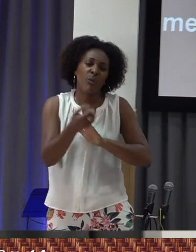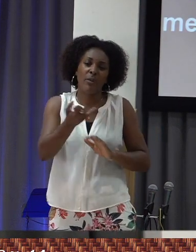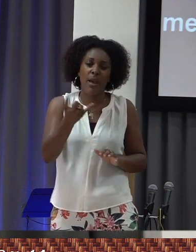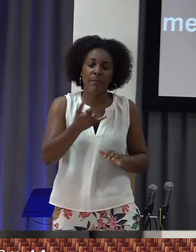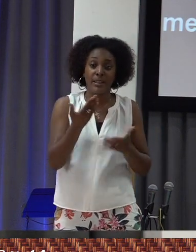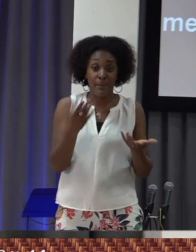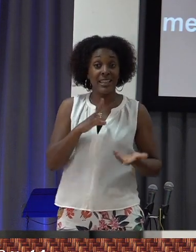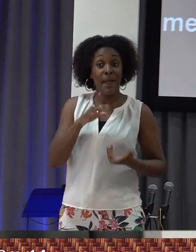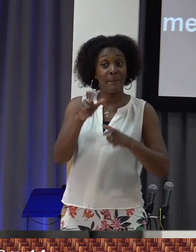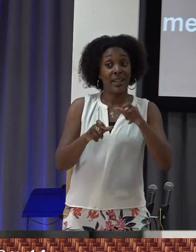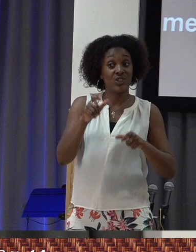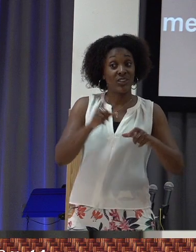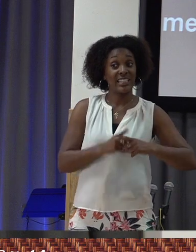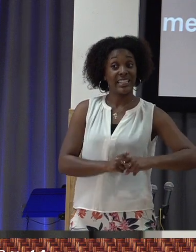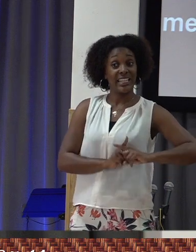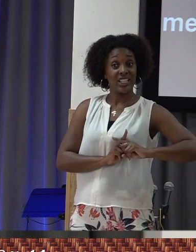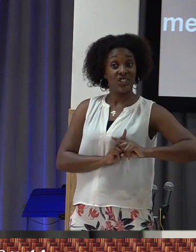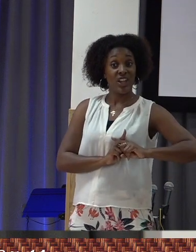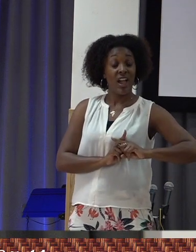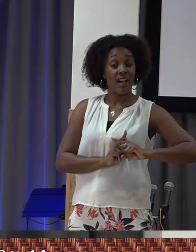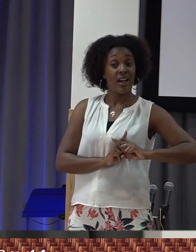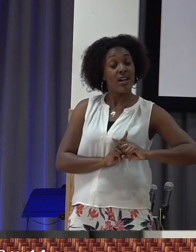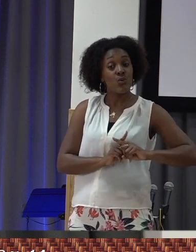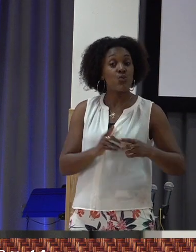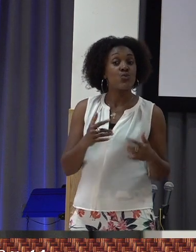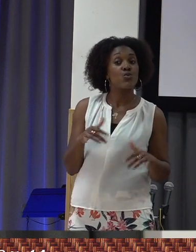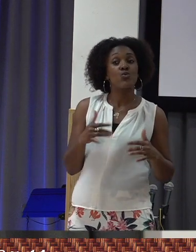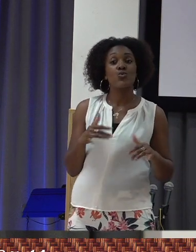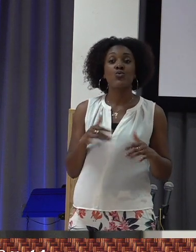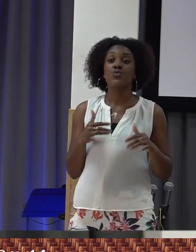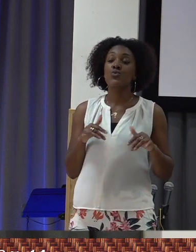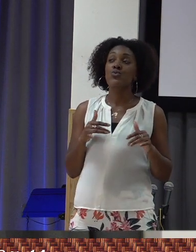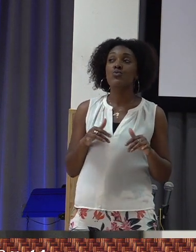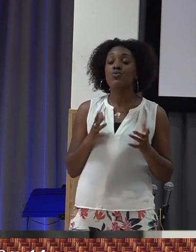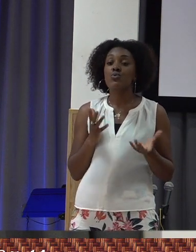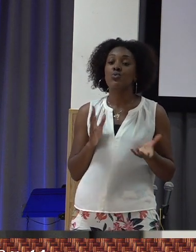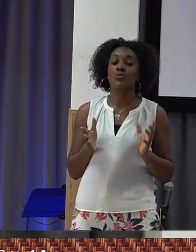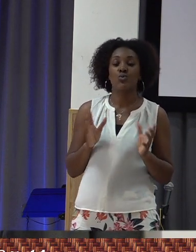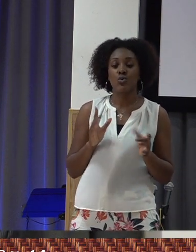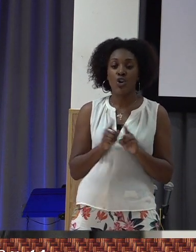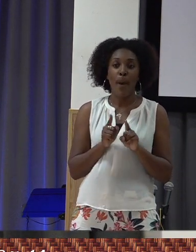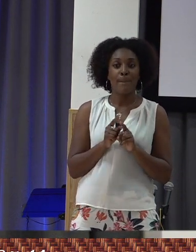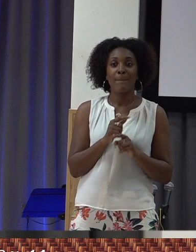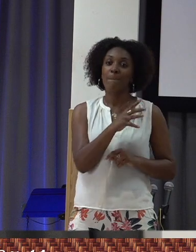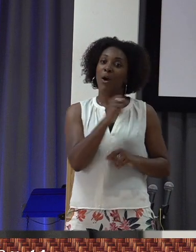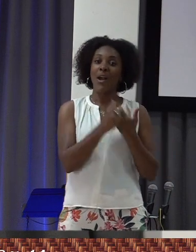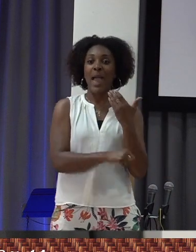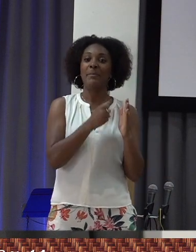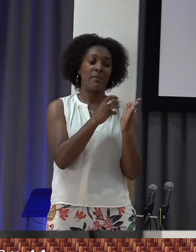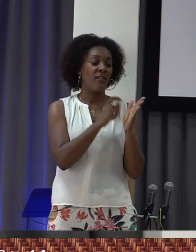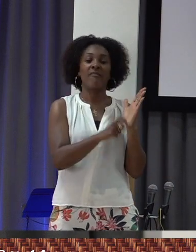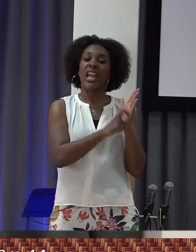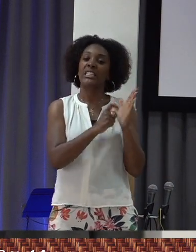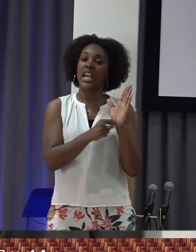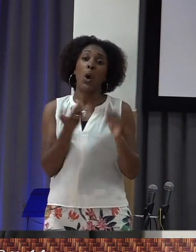avez de ces chrétiens qui, pour diverses raisons, ils se servent des versets de l'Évangile comme d'une